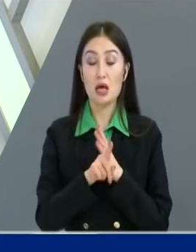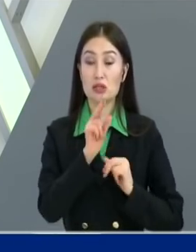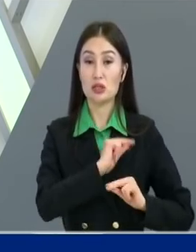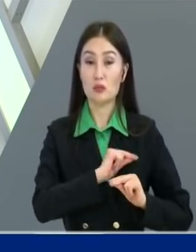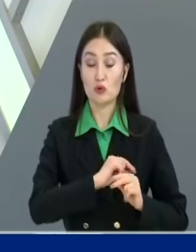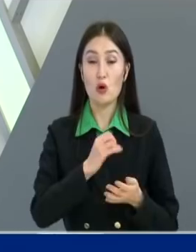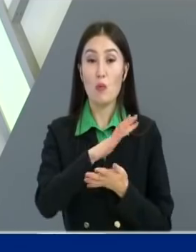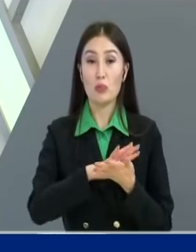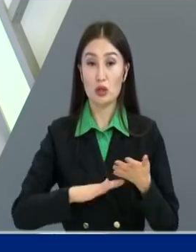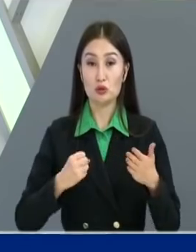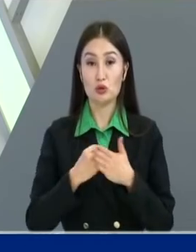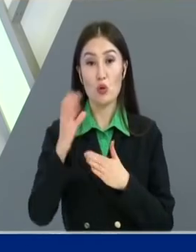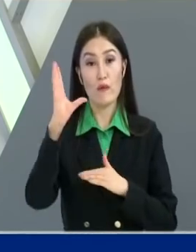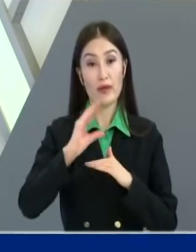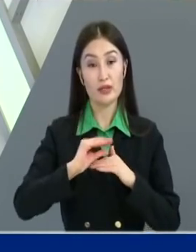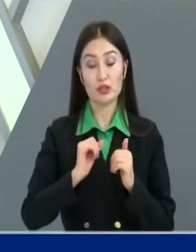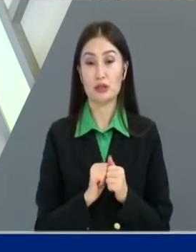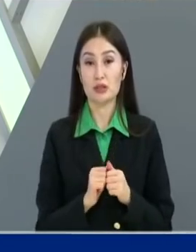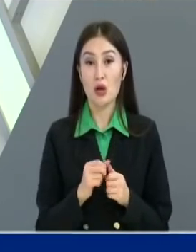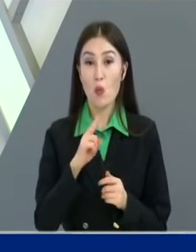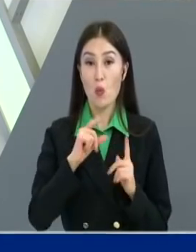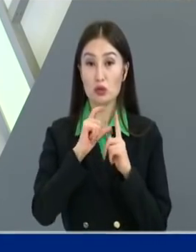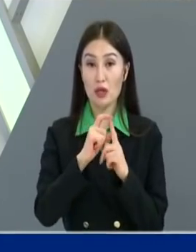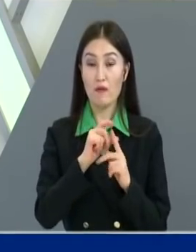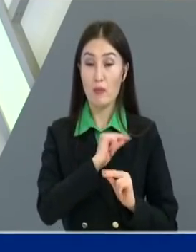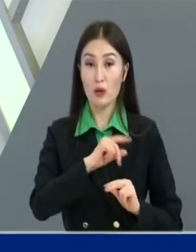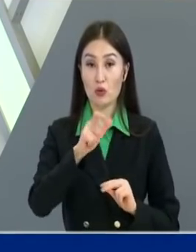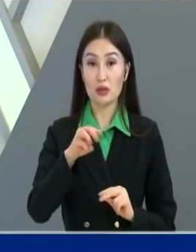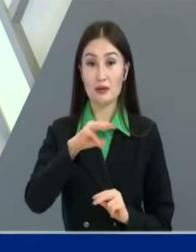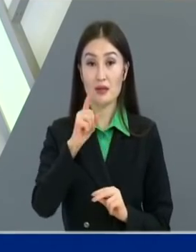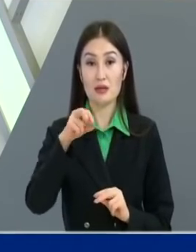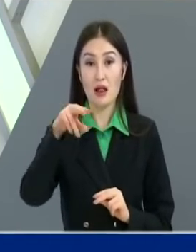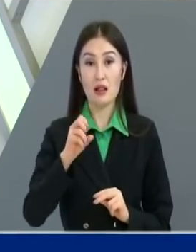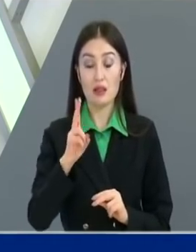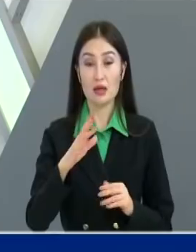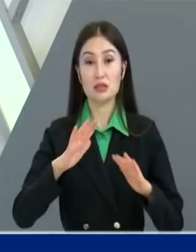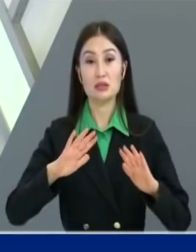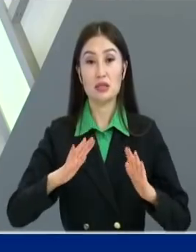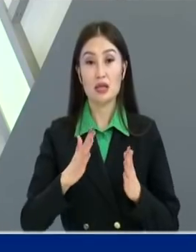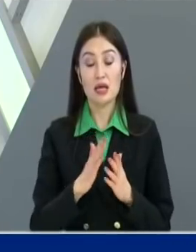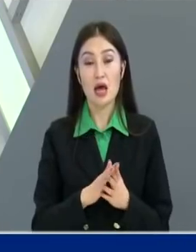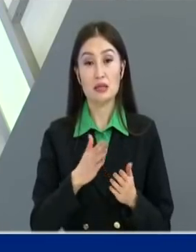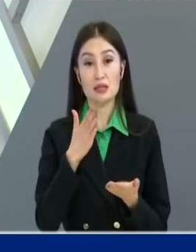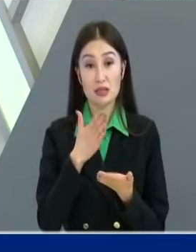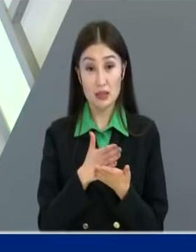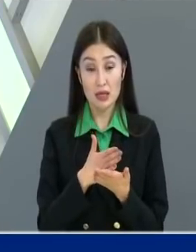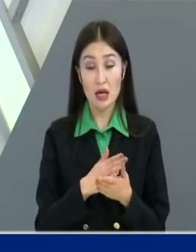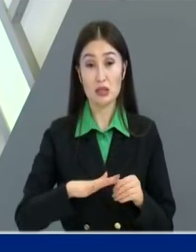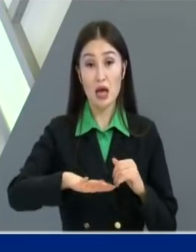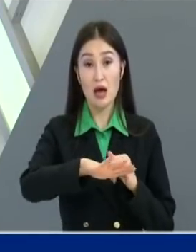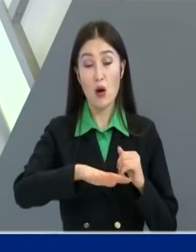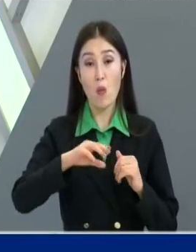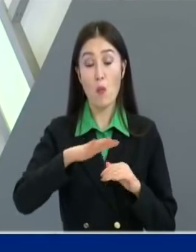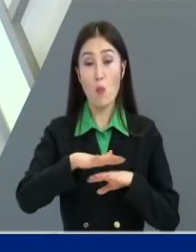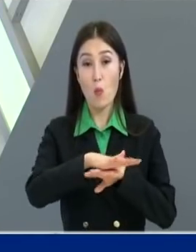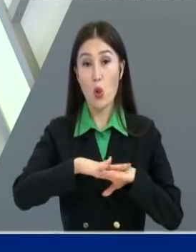думаю, продолжится работа до вечера. По словам сотрудников Тазалыка, нынешнее состояние площади ужасное, и чтобы ее привести в надлежащий вид,